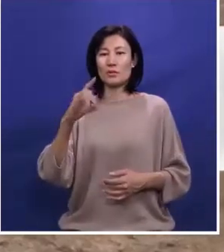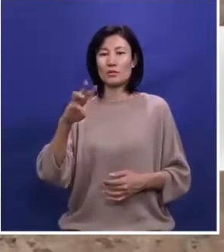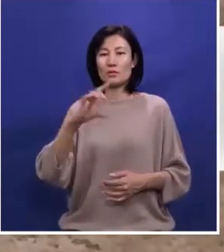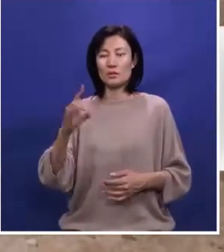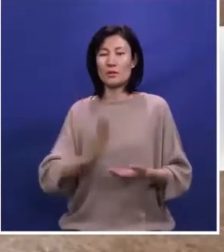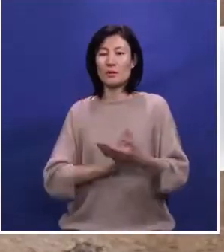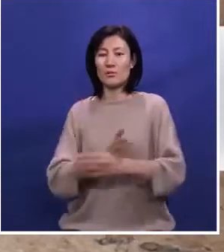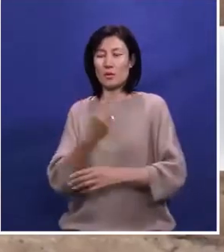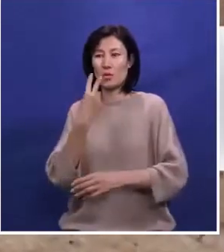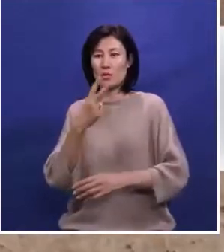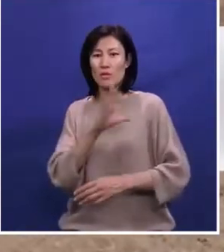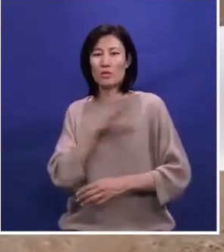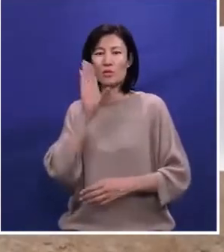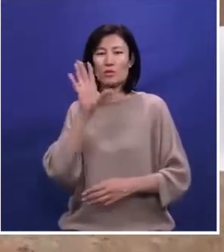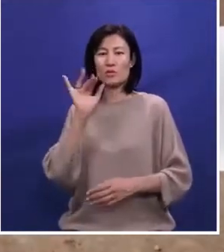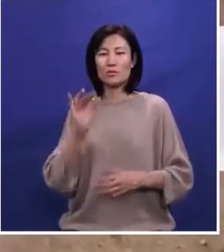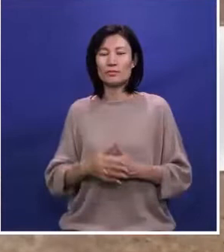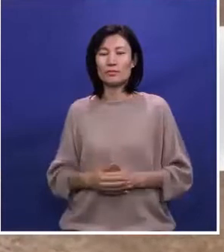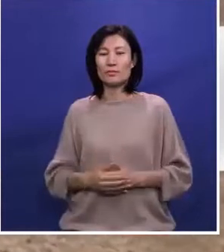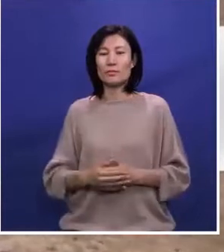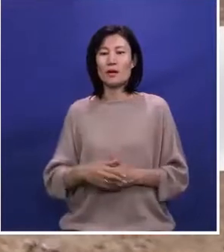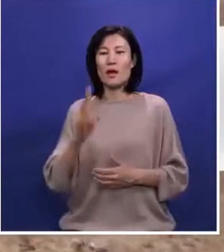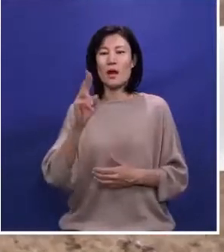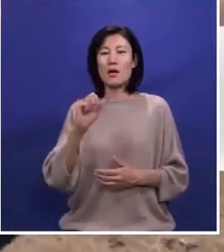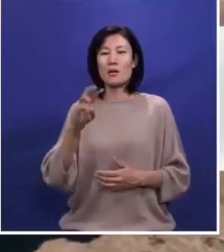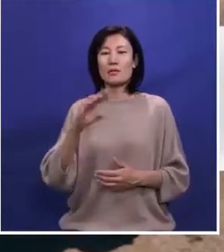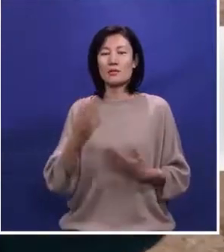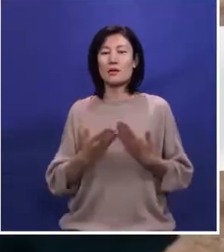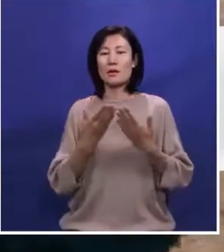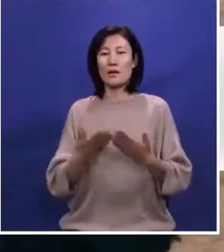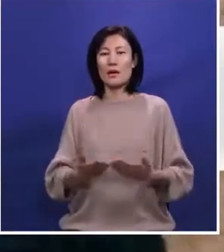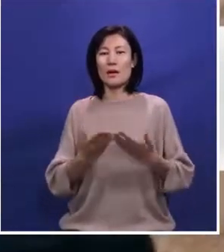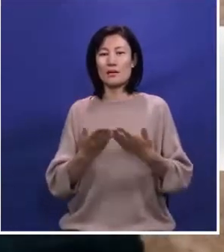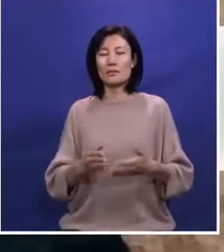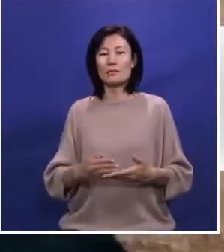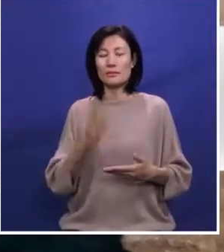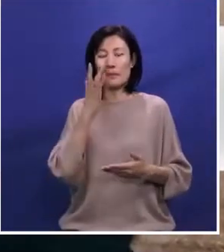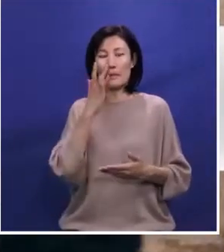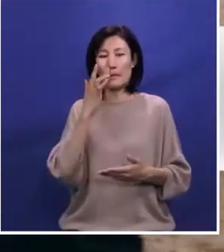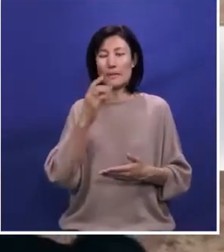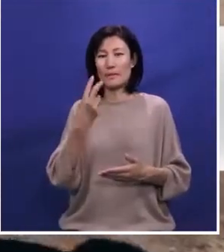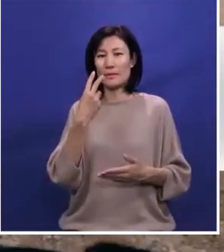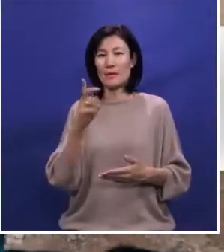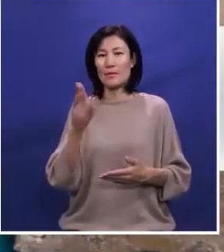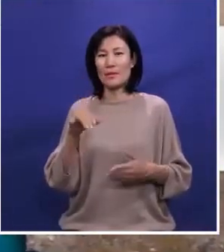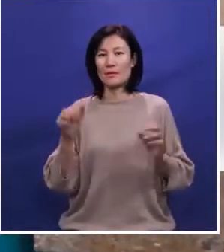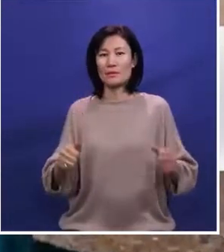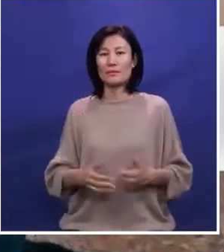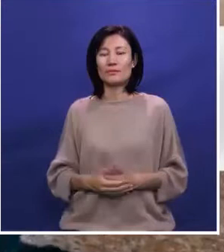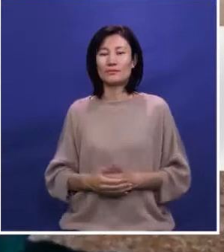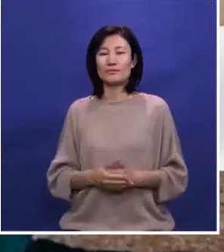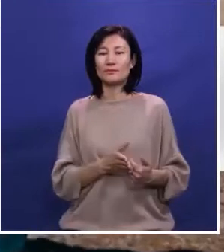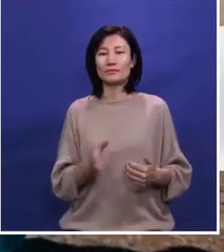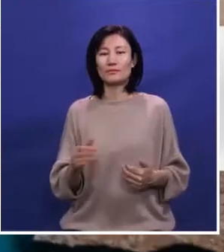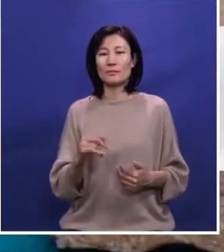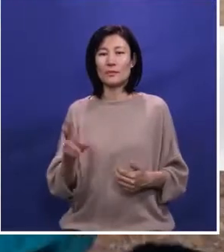осы маңда болатын, мына судың бетінде катамарандар, қайықтар жүзетін, тіпті арғы бет пен бергі бет байланыстырып отыратын